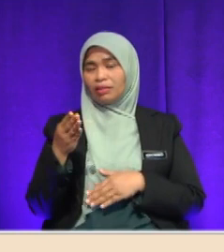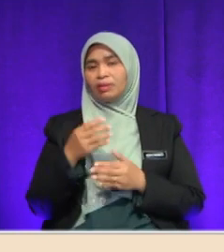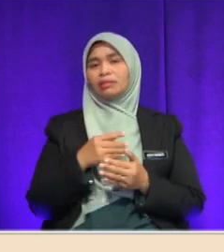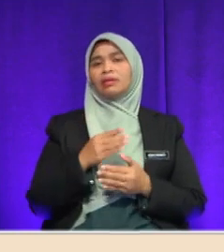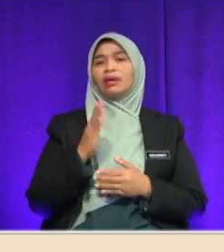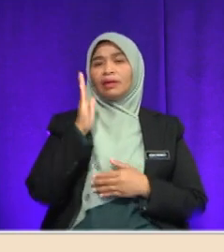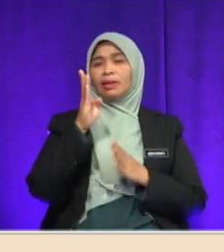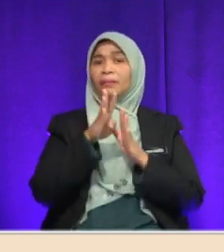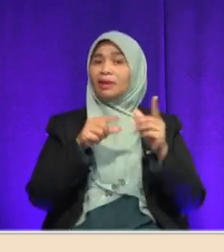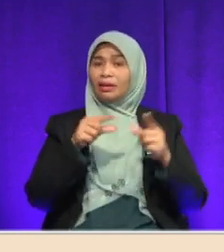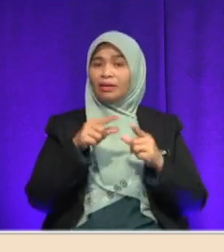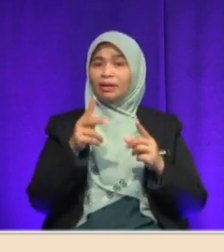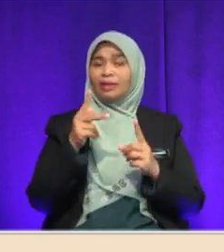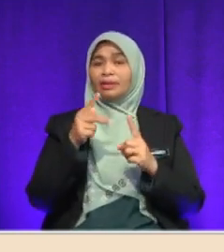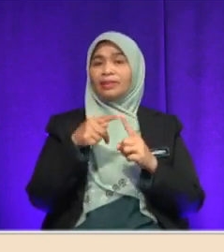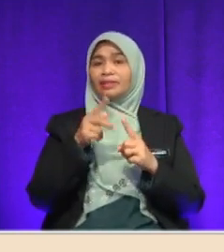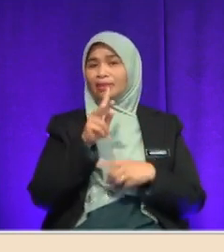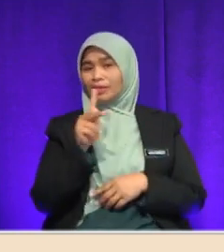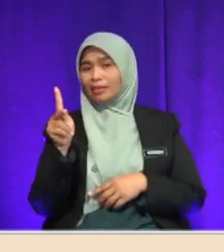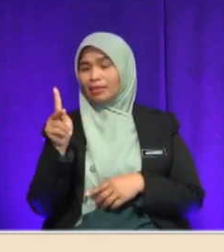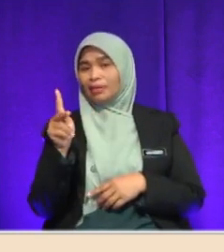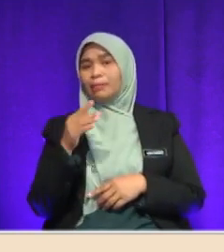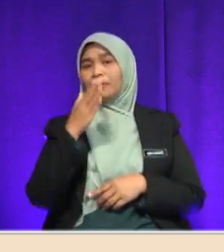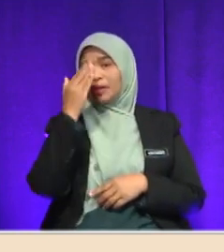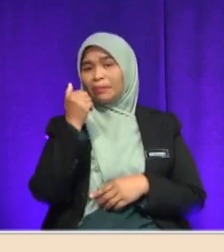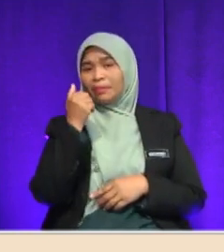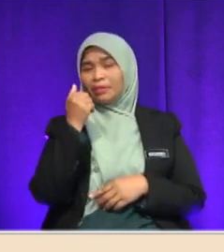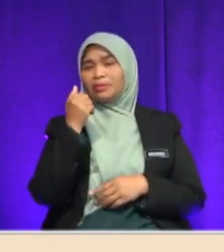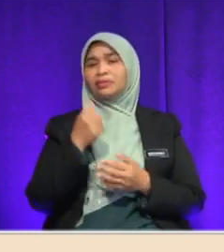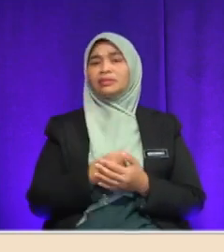kanan. Mengapakah berlaku peralihan keluk